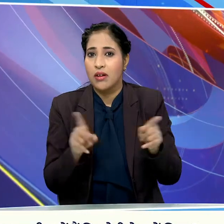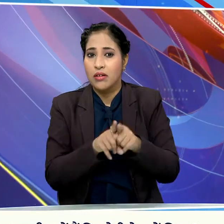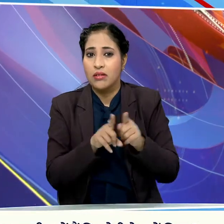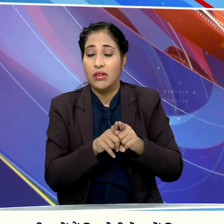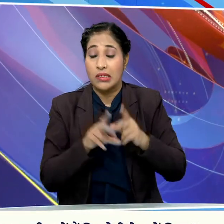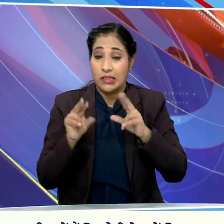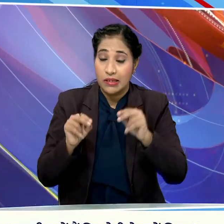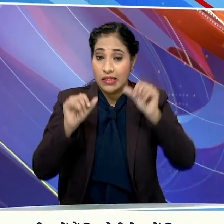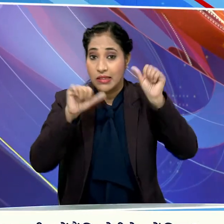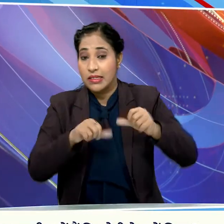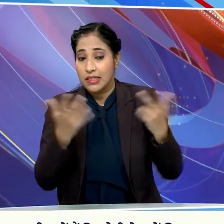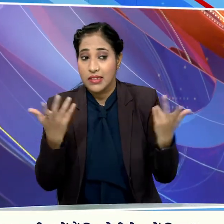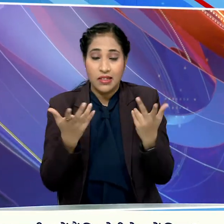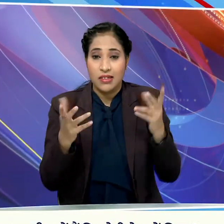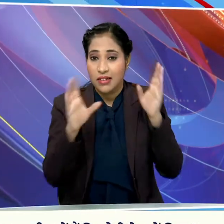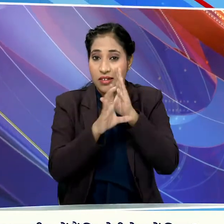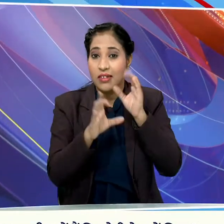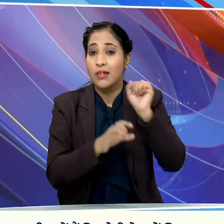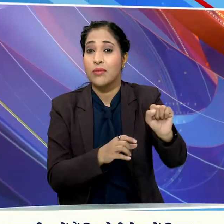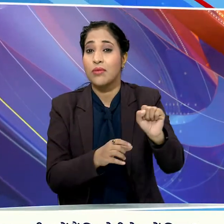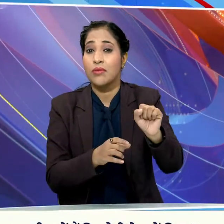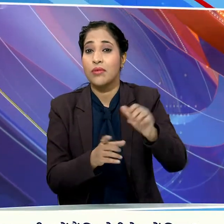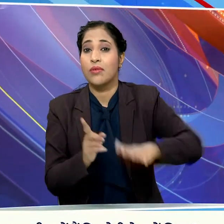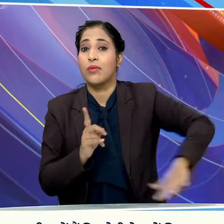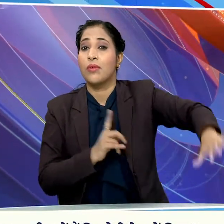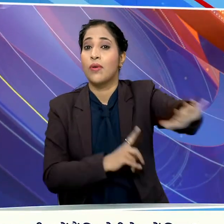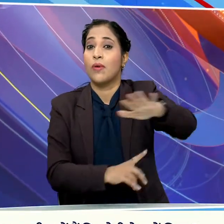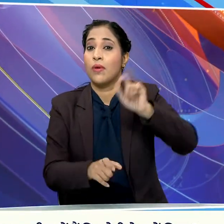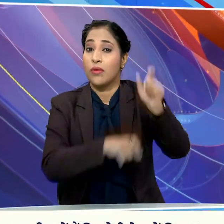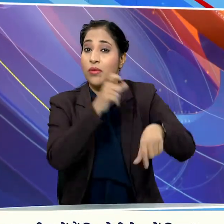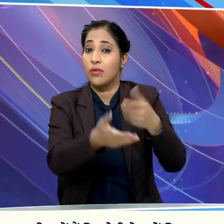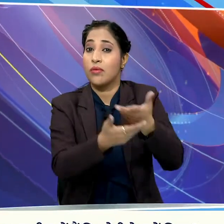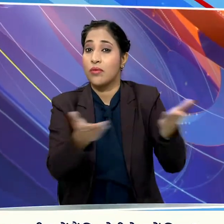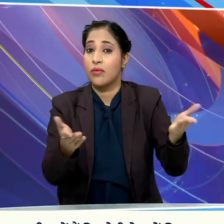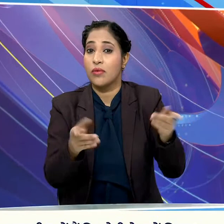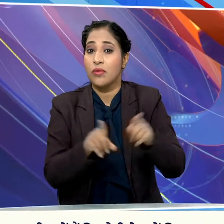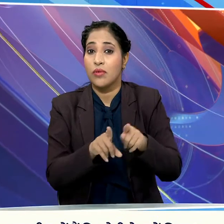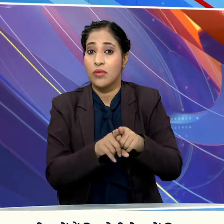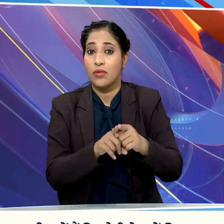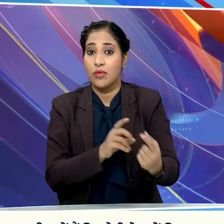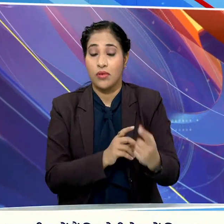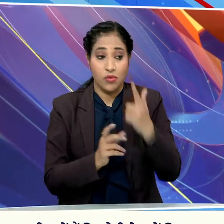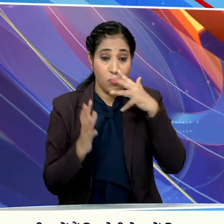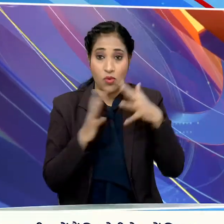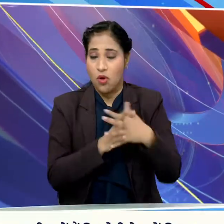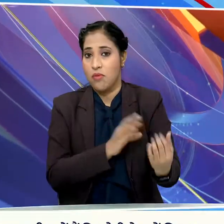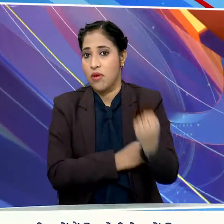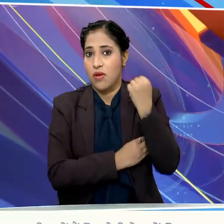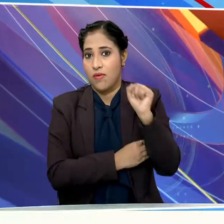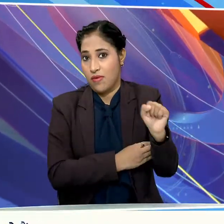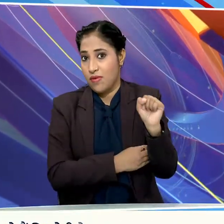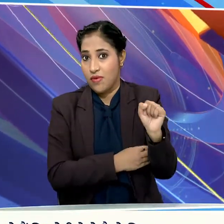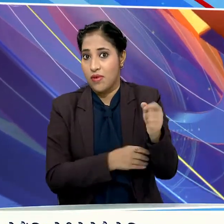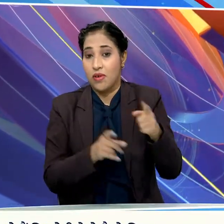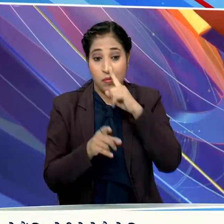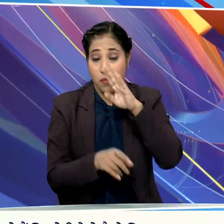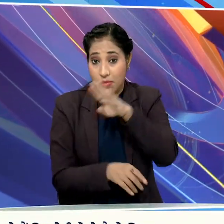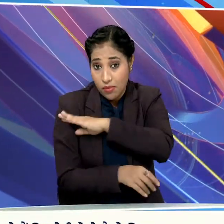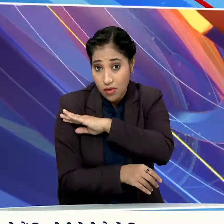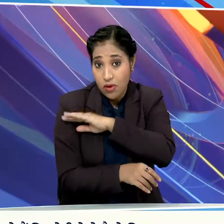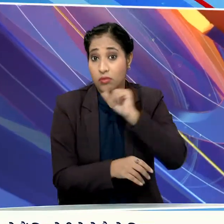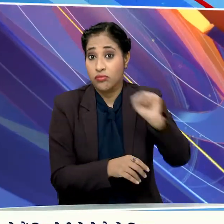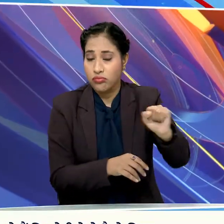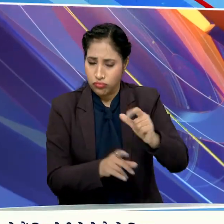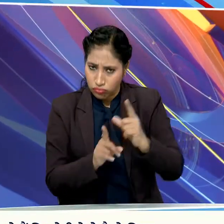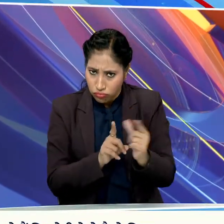पण न कराय, एटले हवे शू काढ्यू छे आ बहनों ने शक्ति तोड़ी नाखवानी। बहनों में भागला